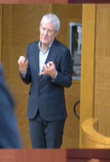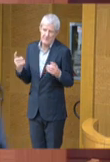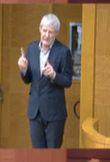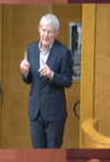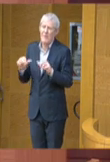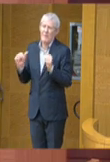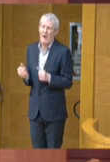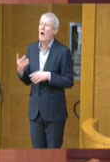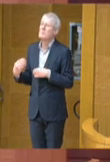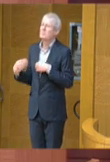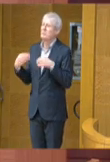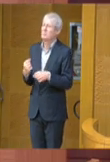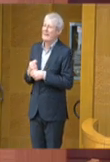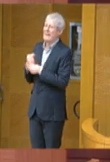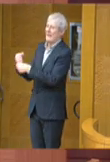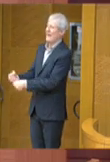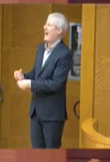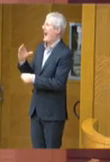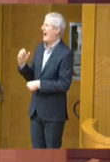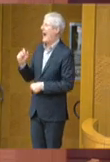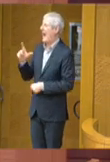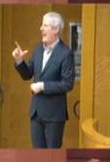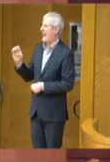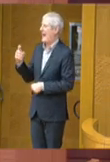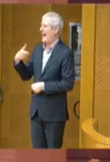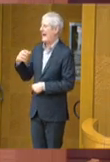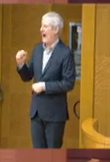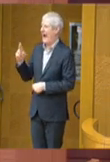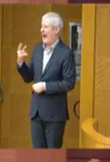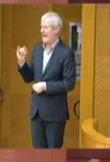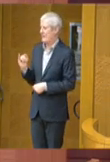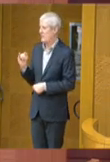e interverrà Giuliano Callegari.